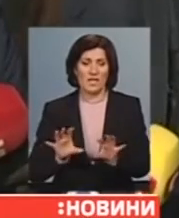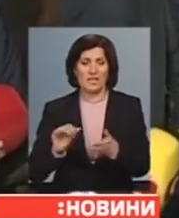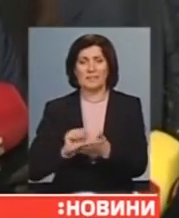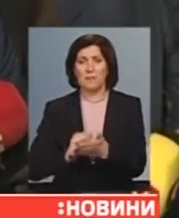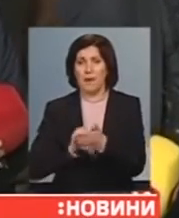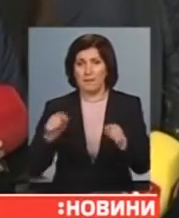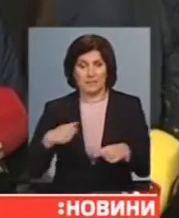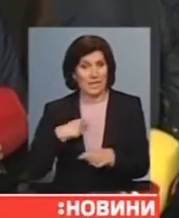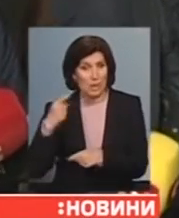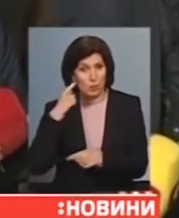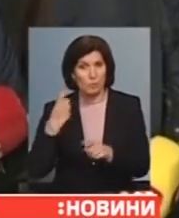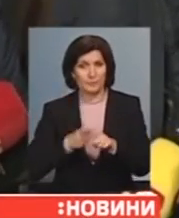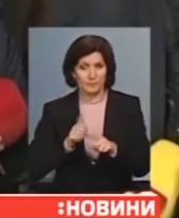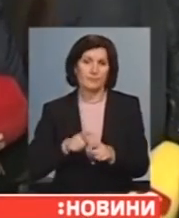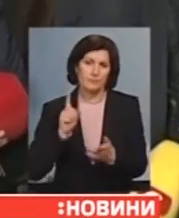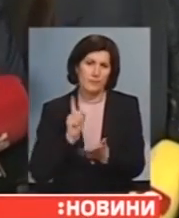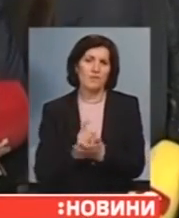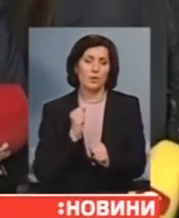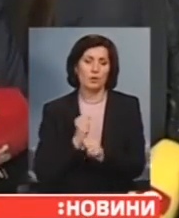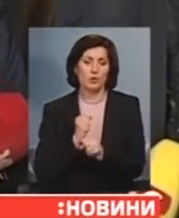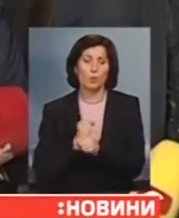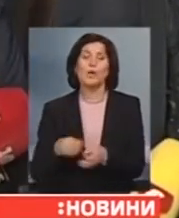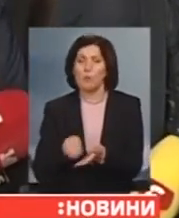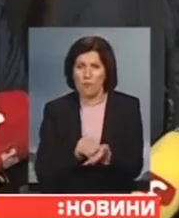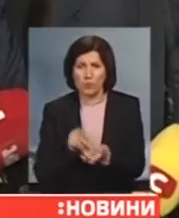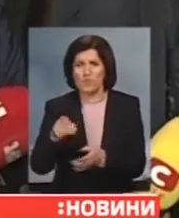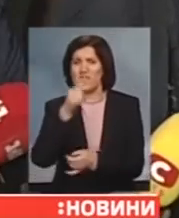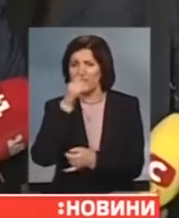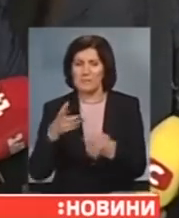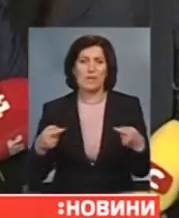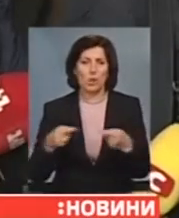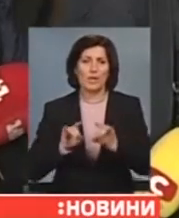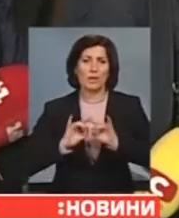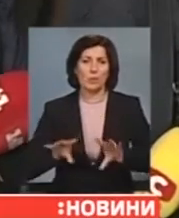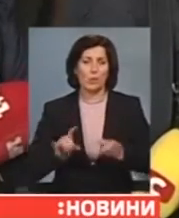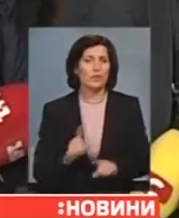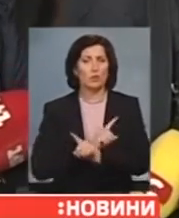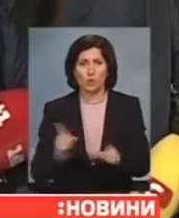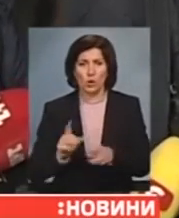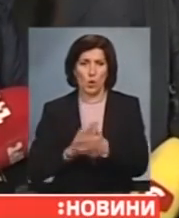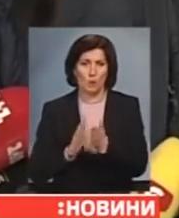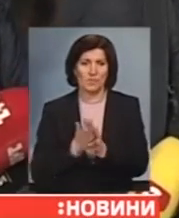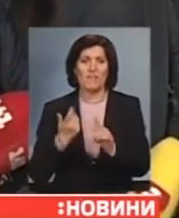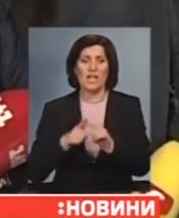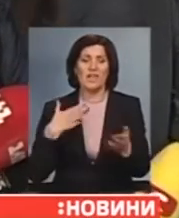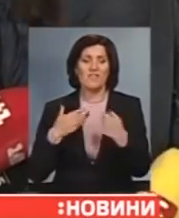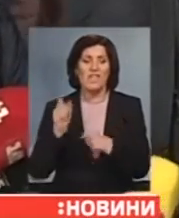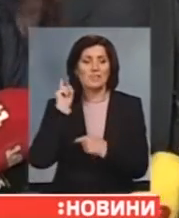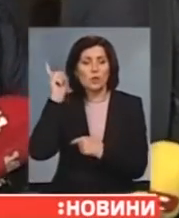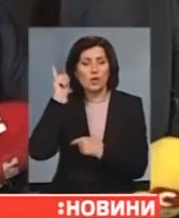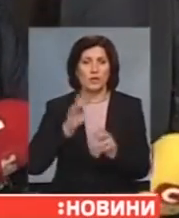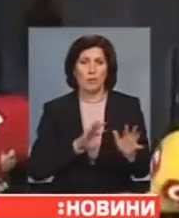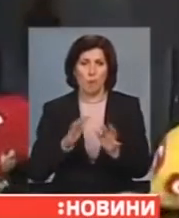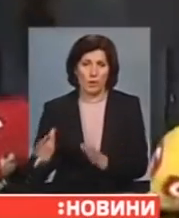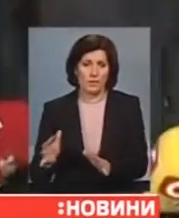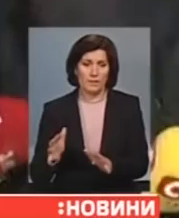папірця. Я думаю, нам це вдалося зробити, оскільки повторююсь, що він не зміг конкретно пояснити жодну обставину, яка відноситься до тих подій,